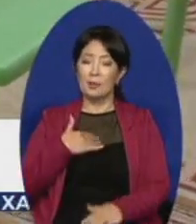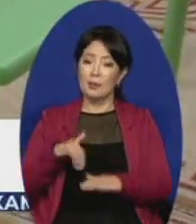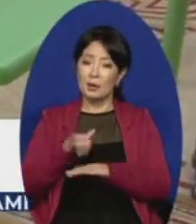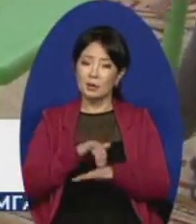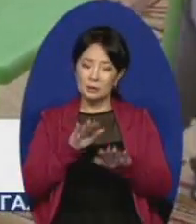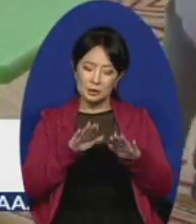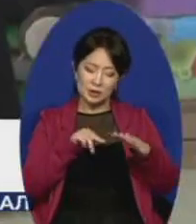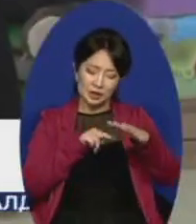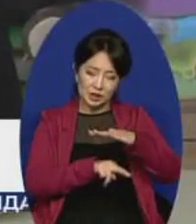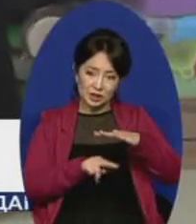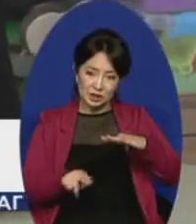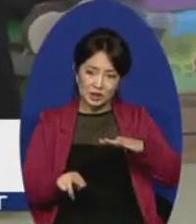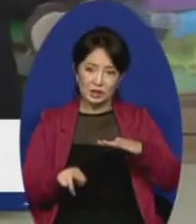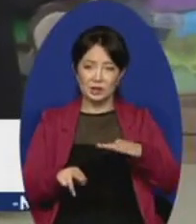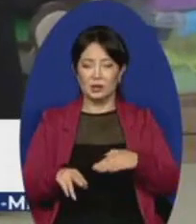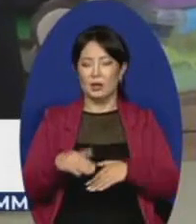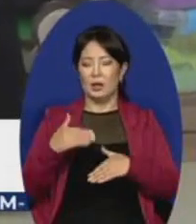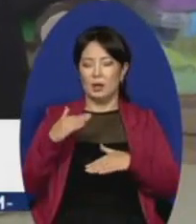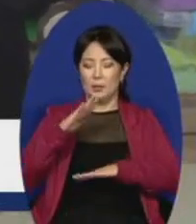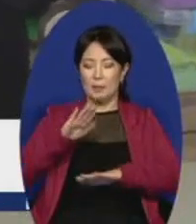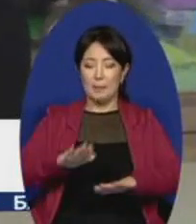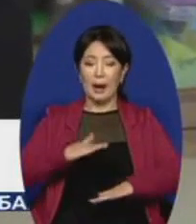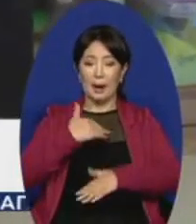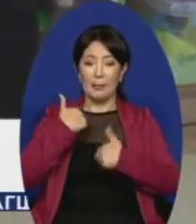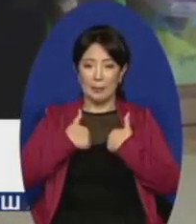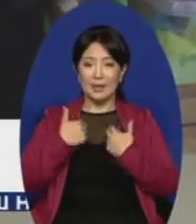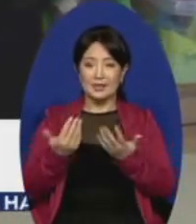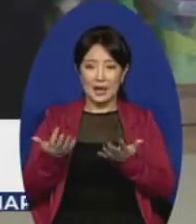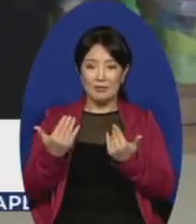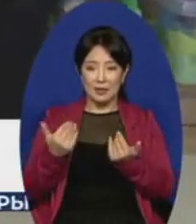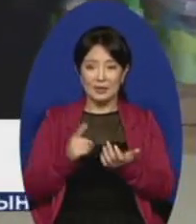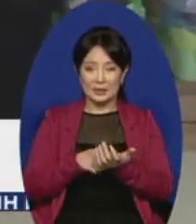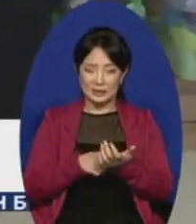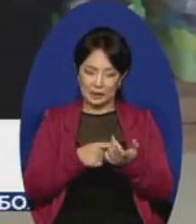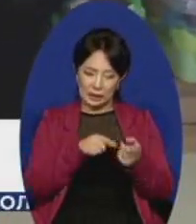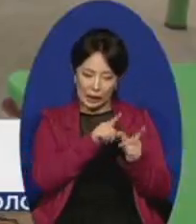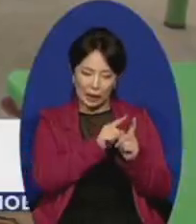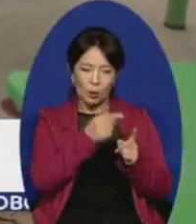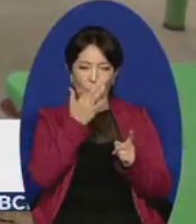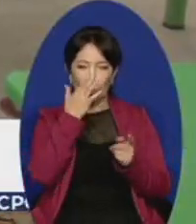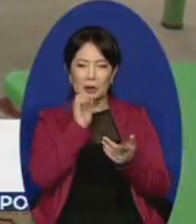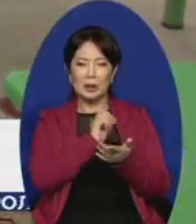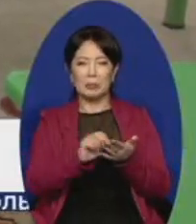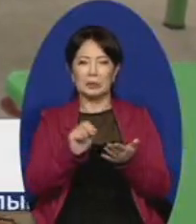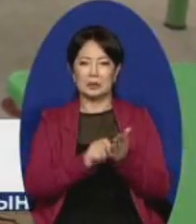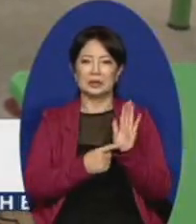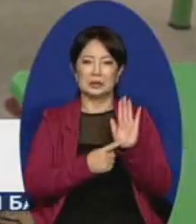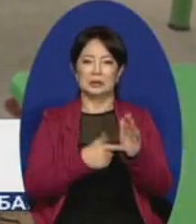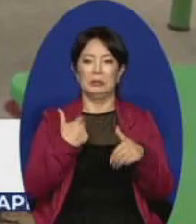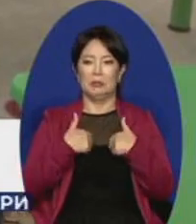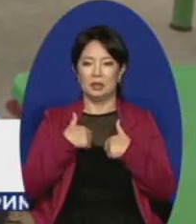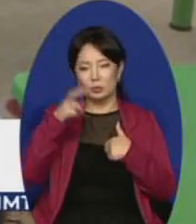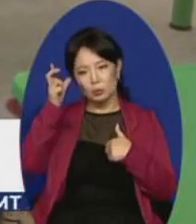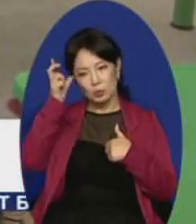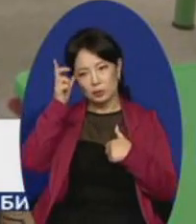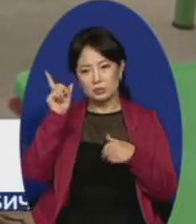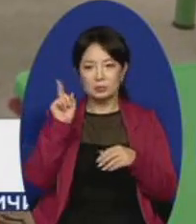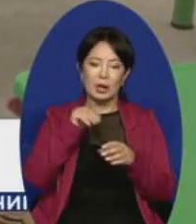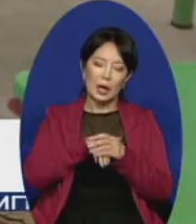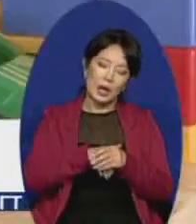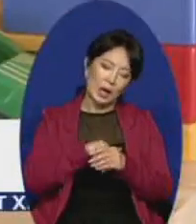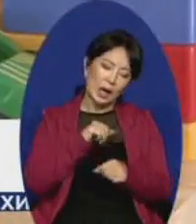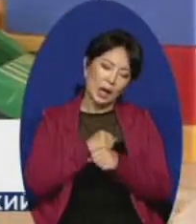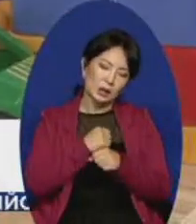Манай улсад багангийн болон цэцэрлэгийн багшийн эрэлт өндөр байдаг. Энэхүү эрэлтийг дагаад хуурамч бичиг баримттай багш нар боловсролын салбарт